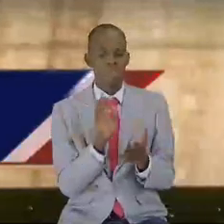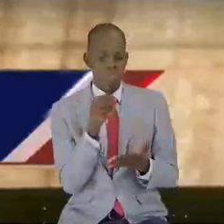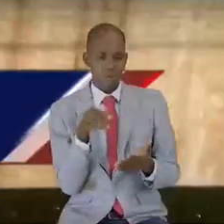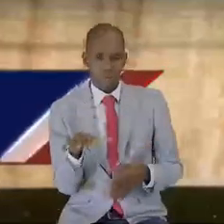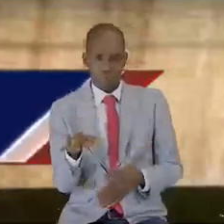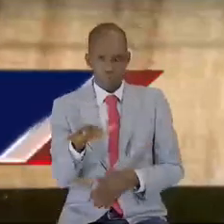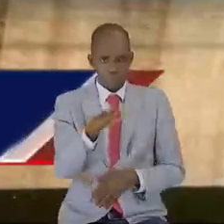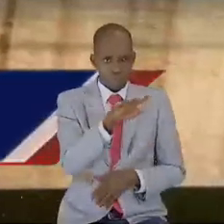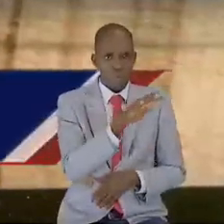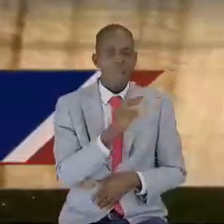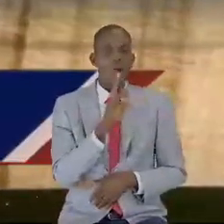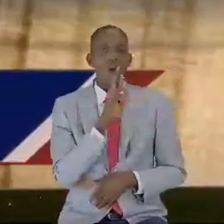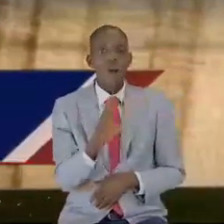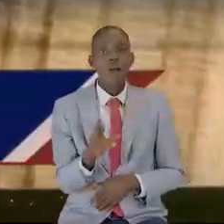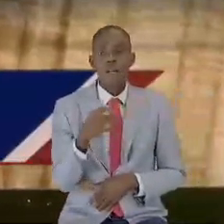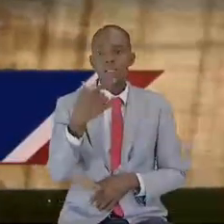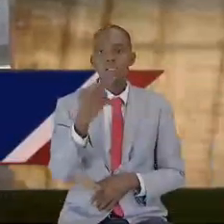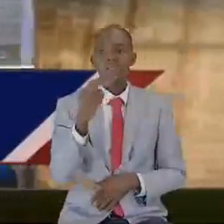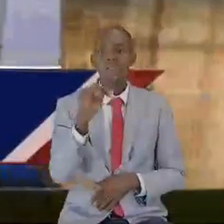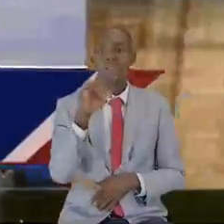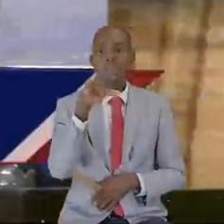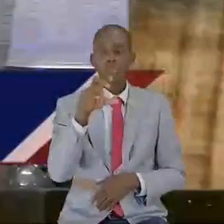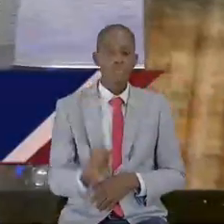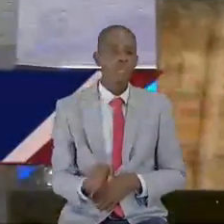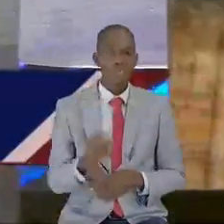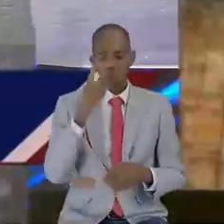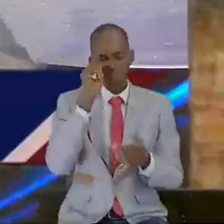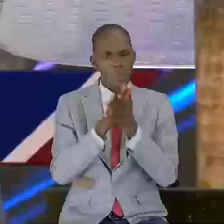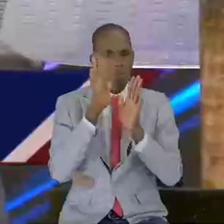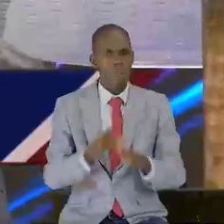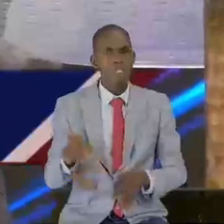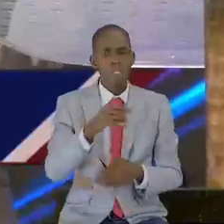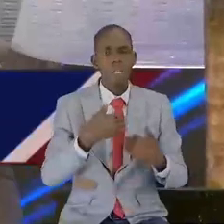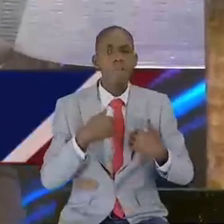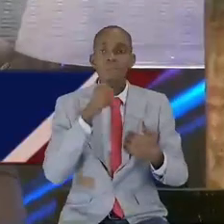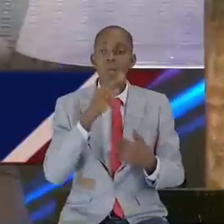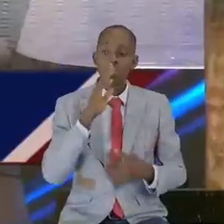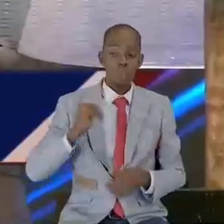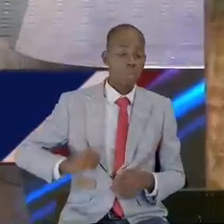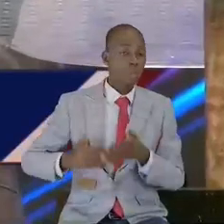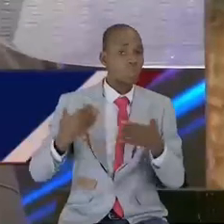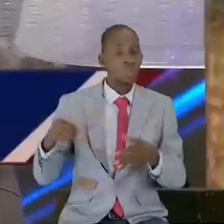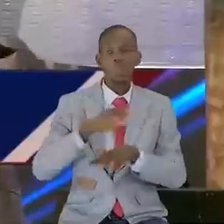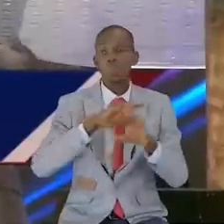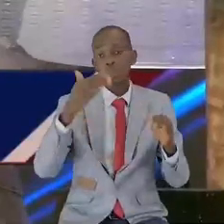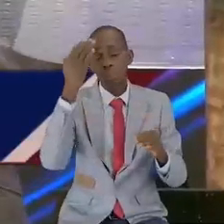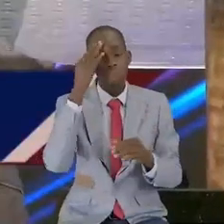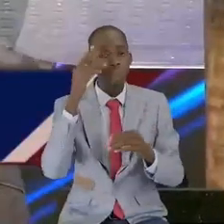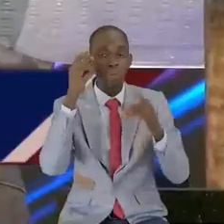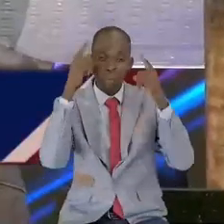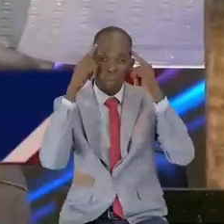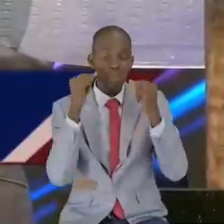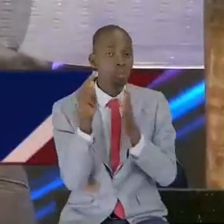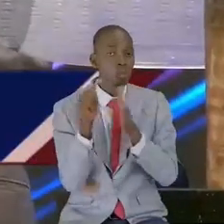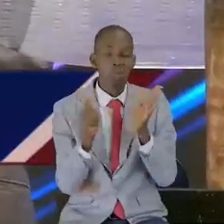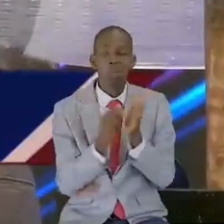C'était des païens, croyants. Ils n'étaient pas circoncis avant. Parce qu'ils ne connaissaient pas Moïse. Ils ne suivaient pas la